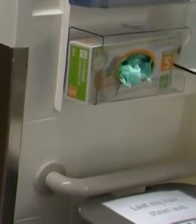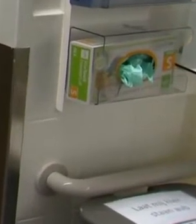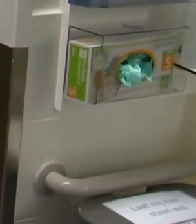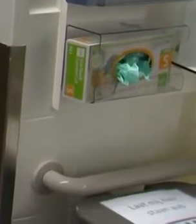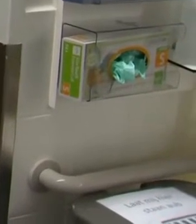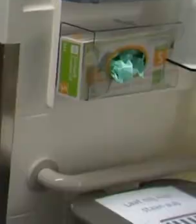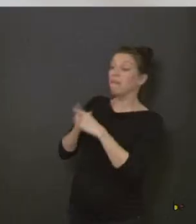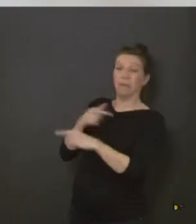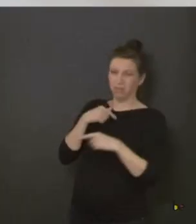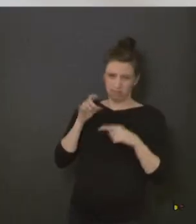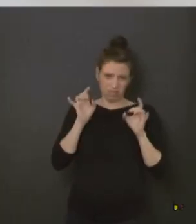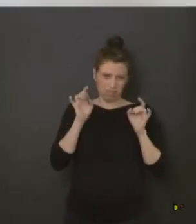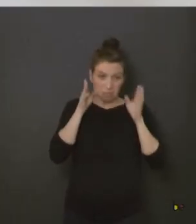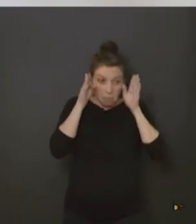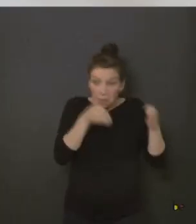κόκκινο χρώμα.